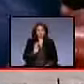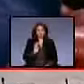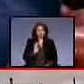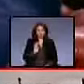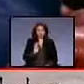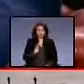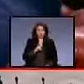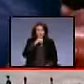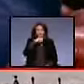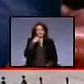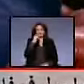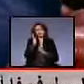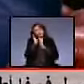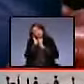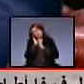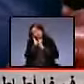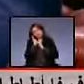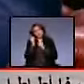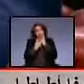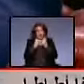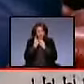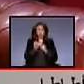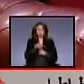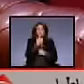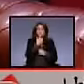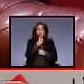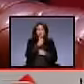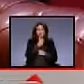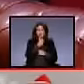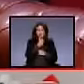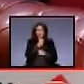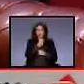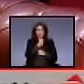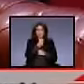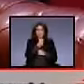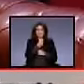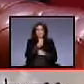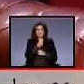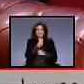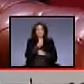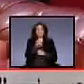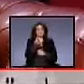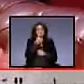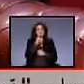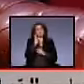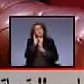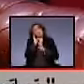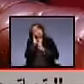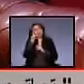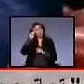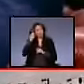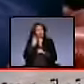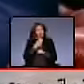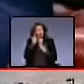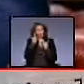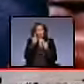ساعات ممكن عشان تنام بتنام بشكل طبيعي ولا تاخد منوم عشان تنام؟ لا ما بعرفش انا اخد لا منومات ولا مهدئات بس ما بنامش يعني.